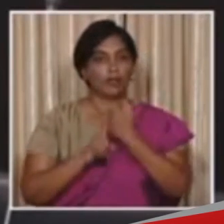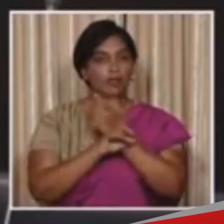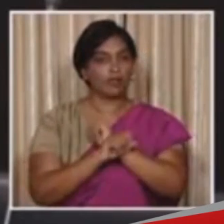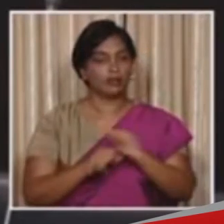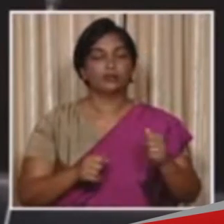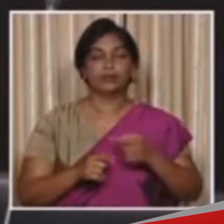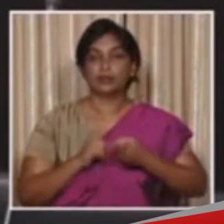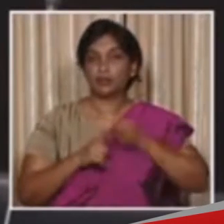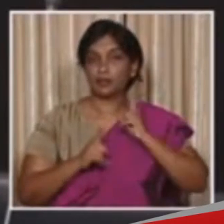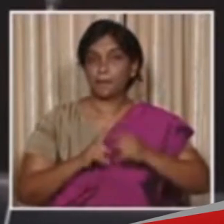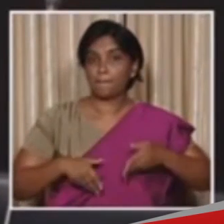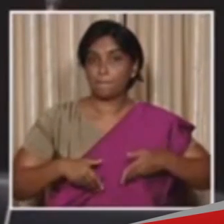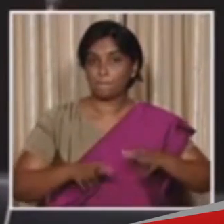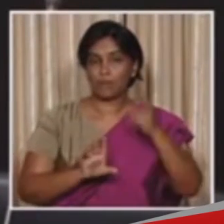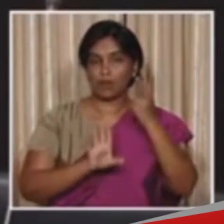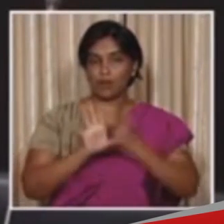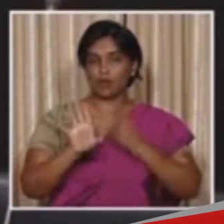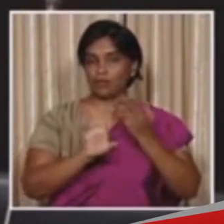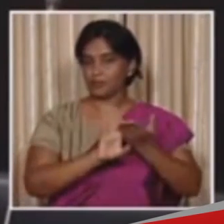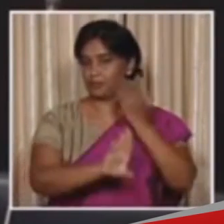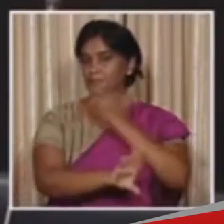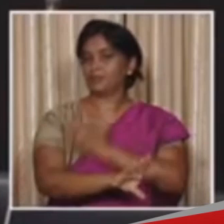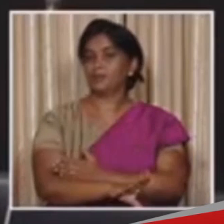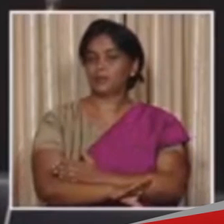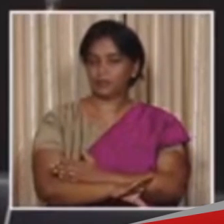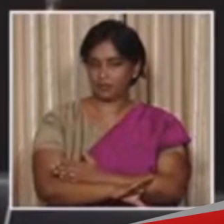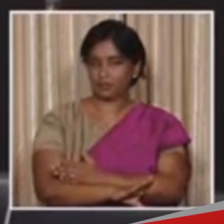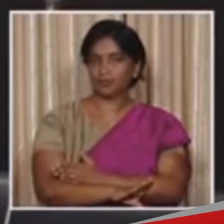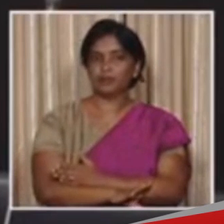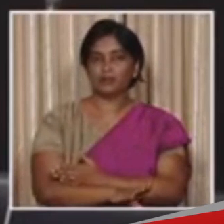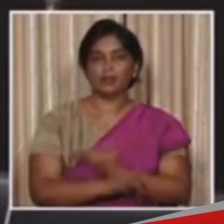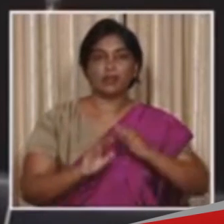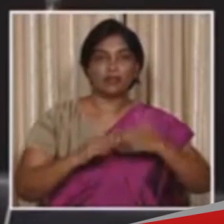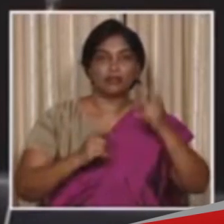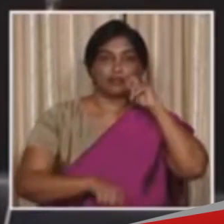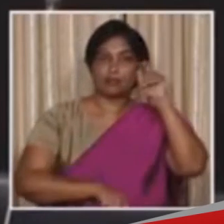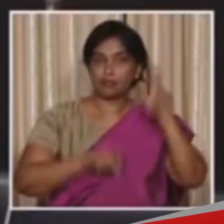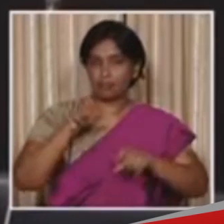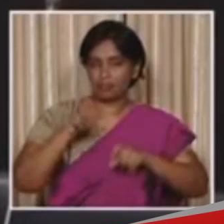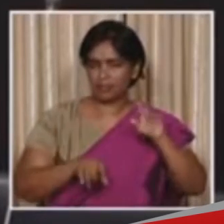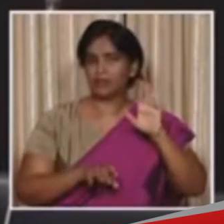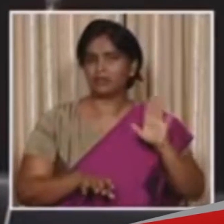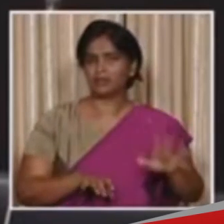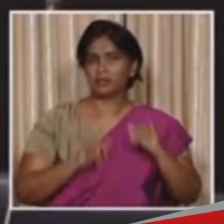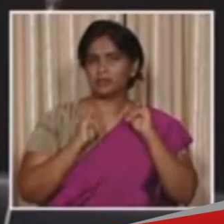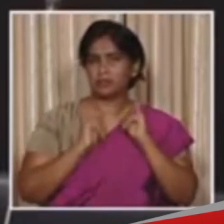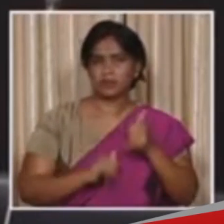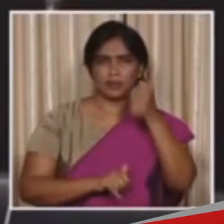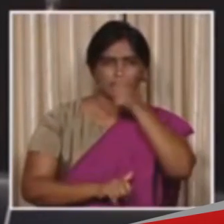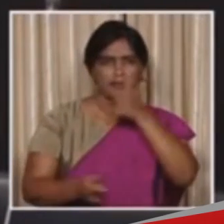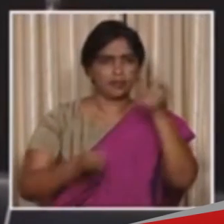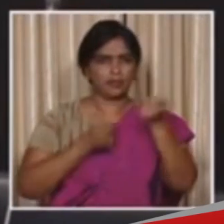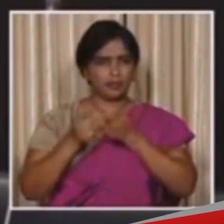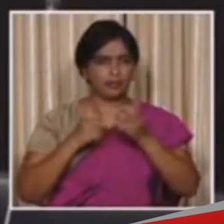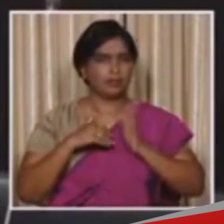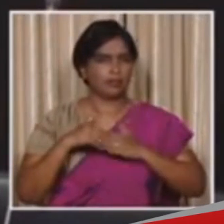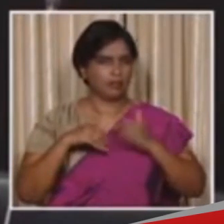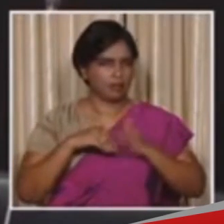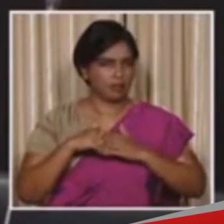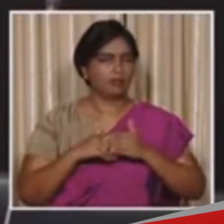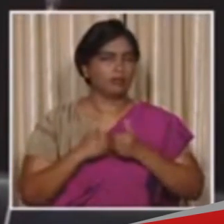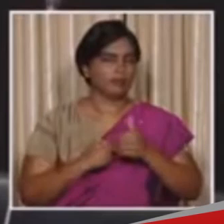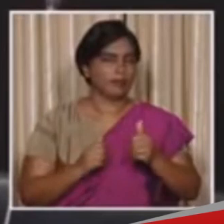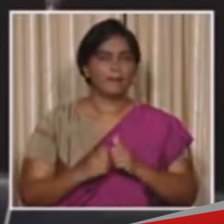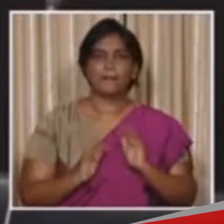adivegi margaye meeta divasaraka pamana kaaleka sita baahira pudgalayan visin sidukon laban noy korakam walata lakwima patan